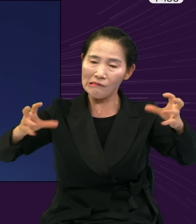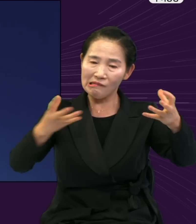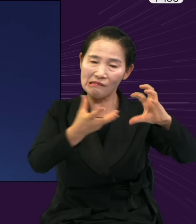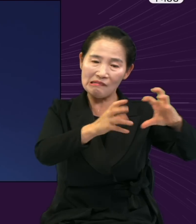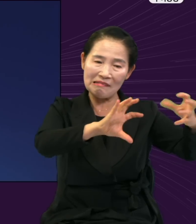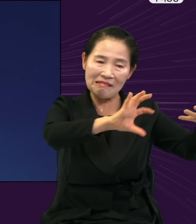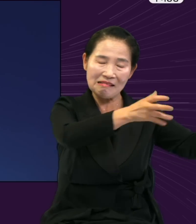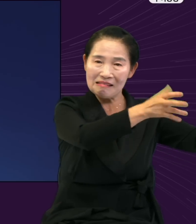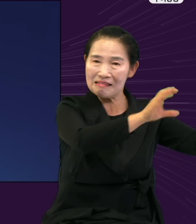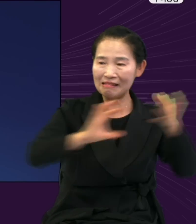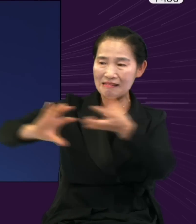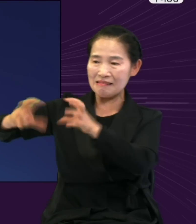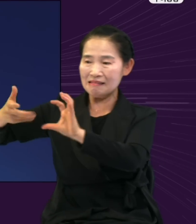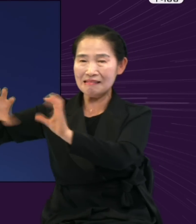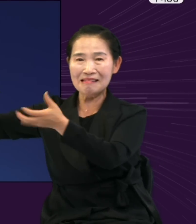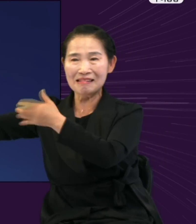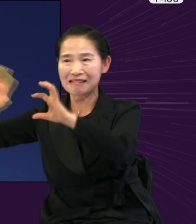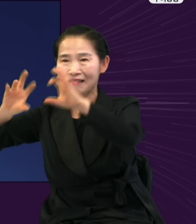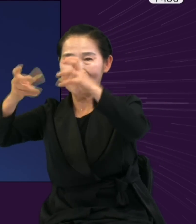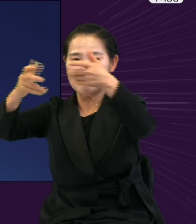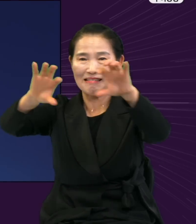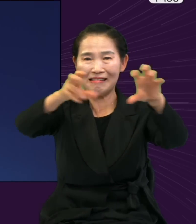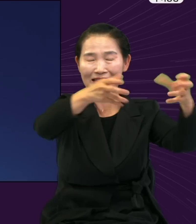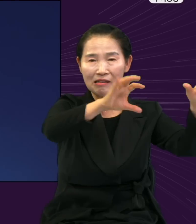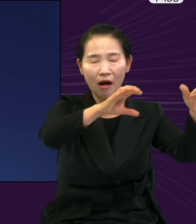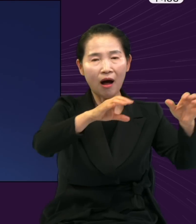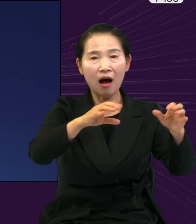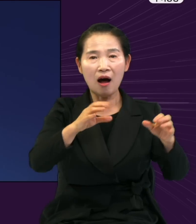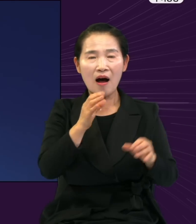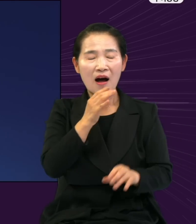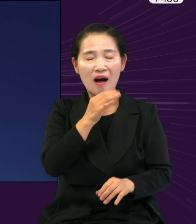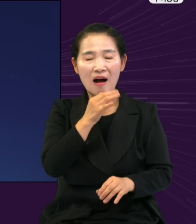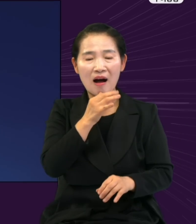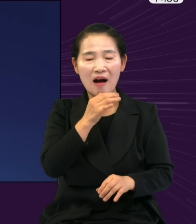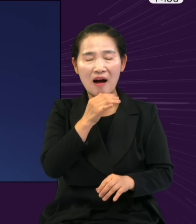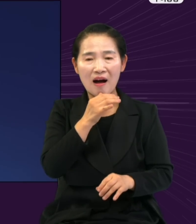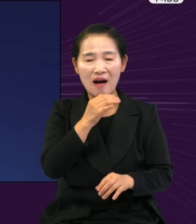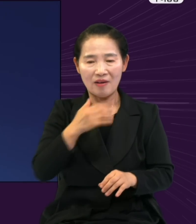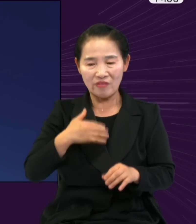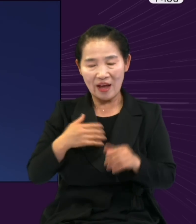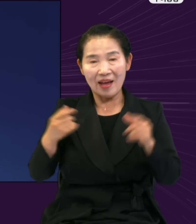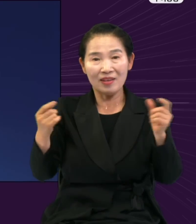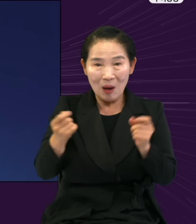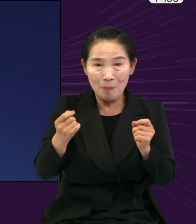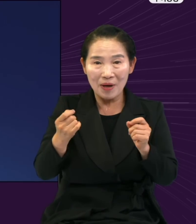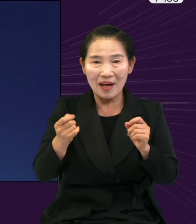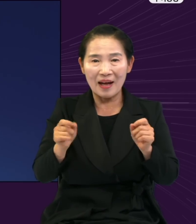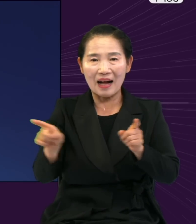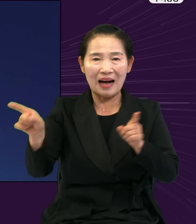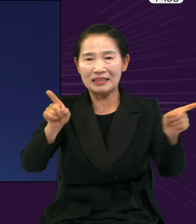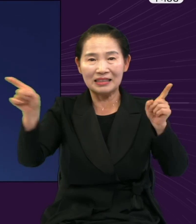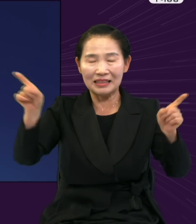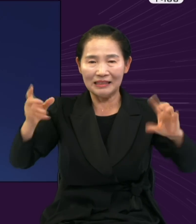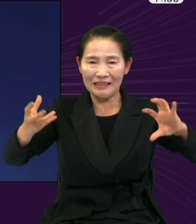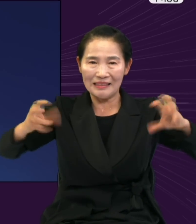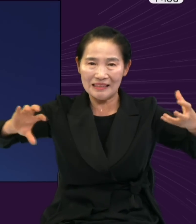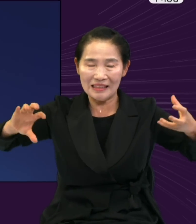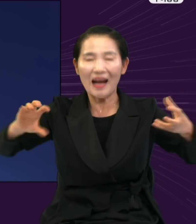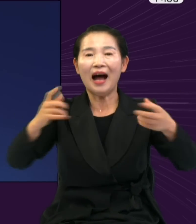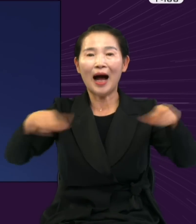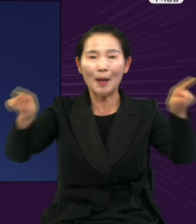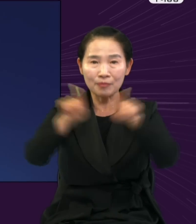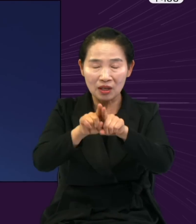연약한 가지인 저에게 단단하고 든든한 내 옆에 가지들이 나를 생명으로 이끌어가고 있는 것